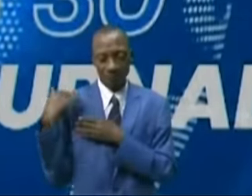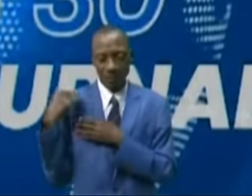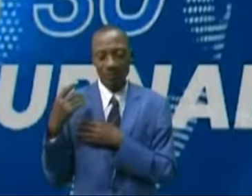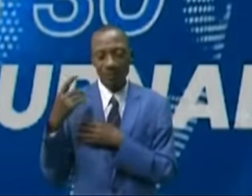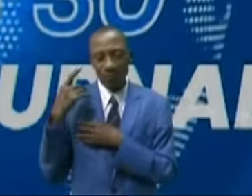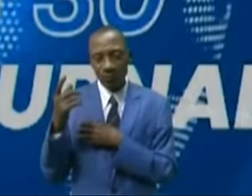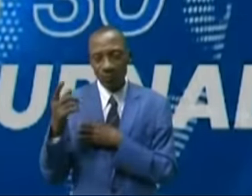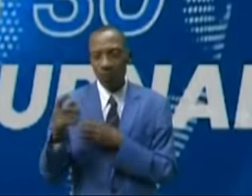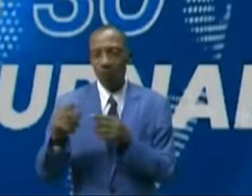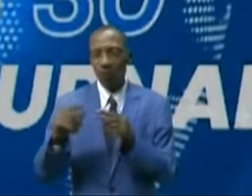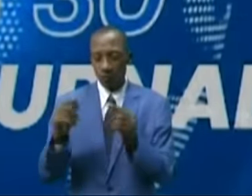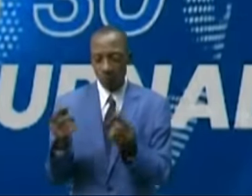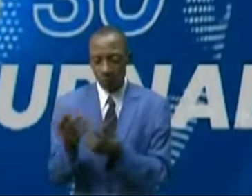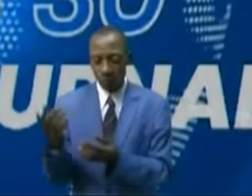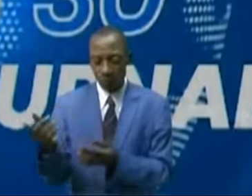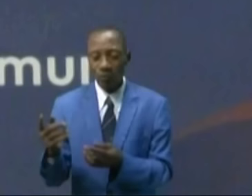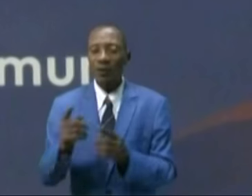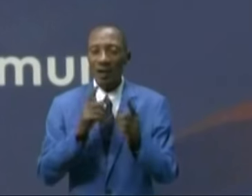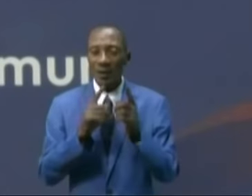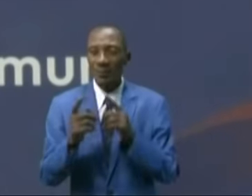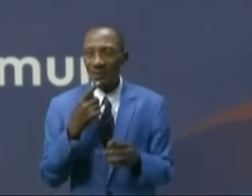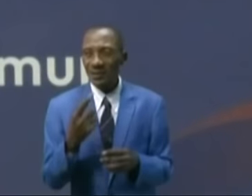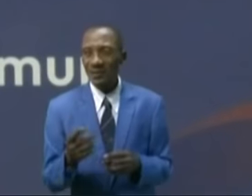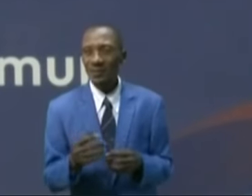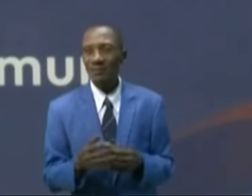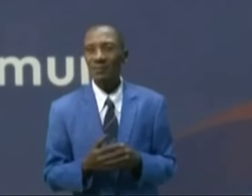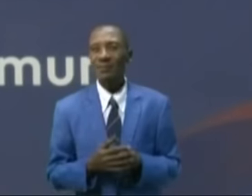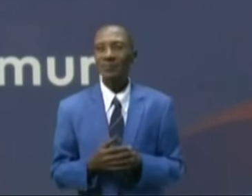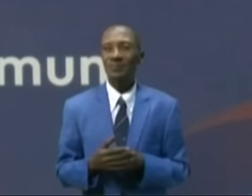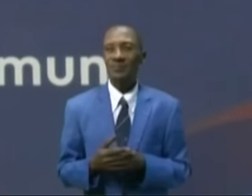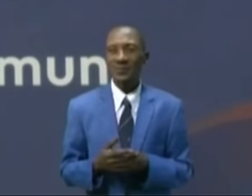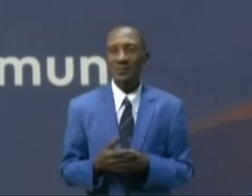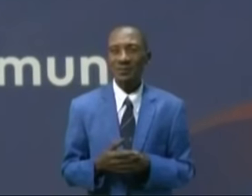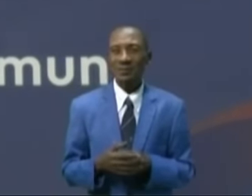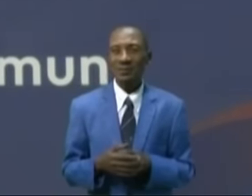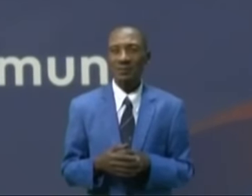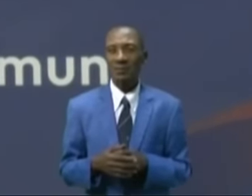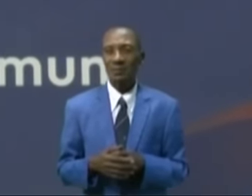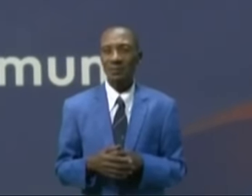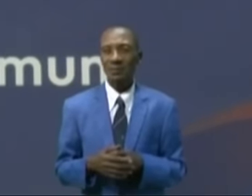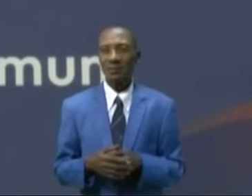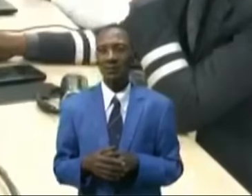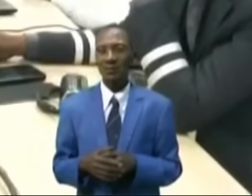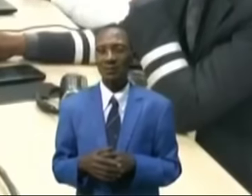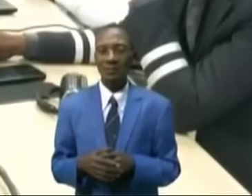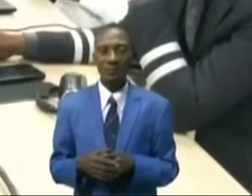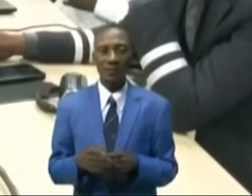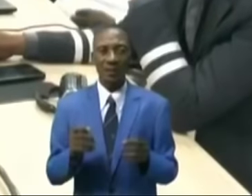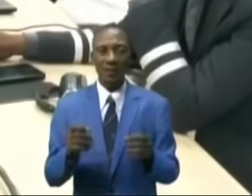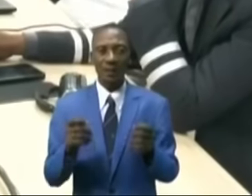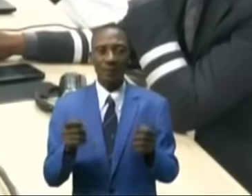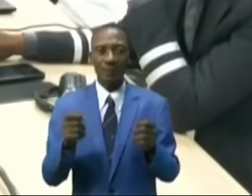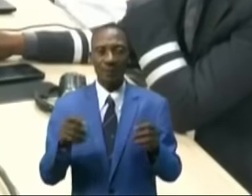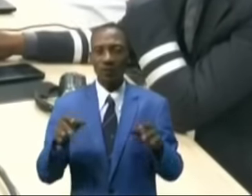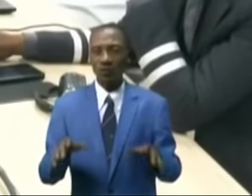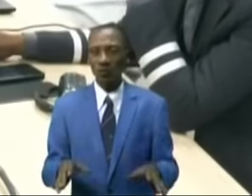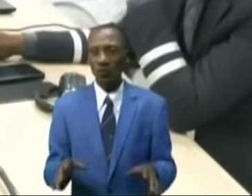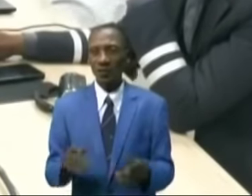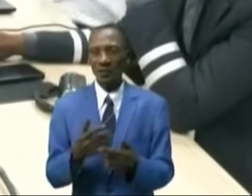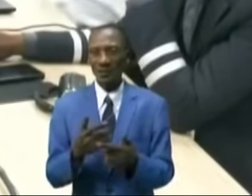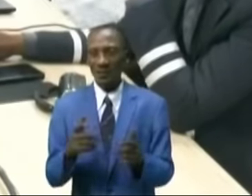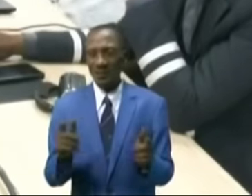nous dit Janine Kalenga. La presse congolaise est-elle libre? Quel genre